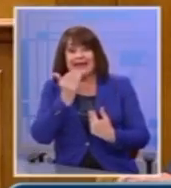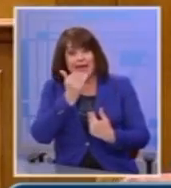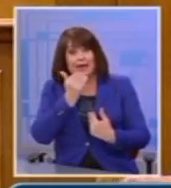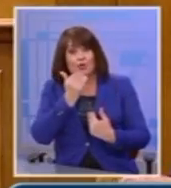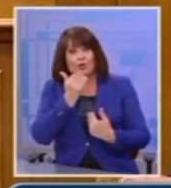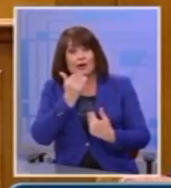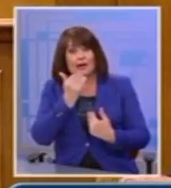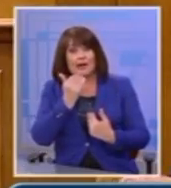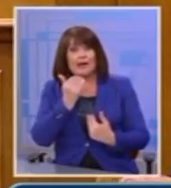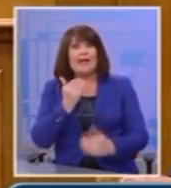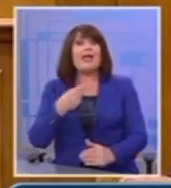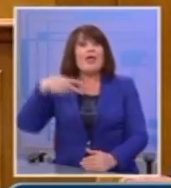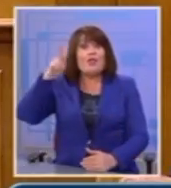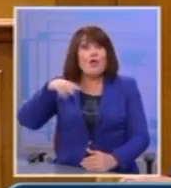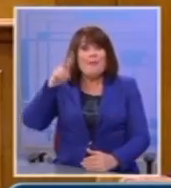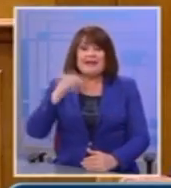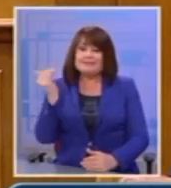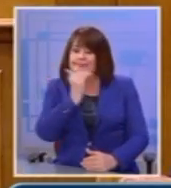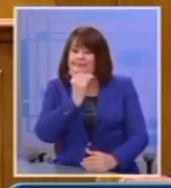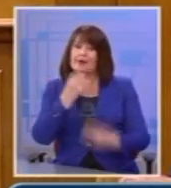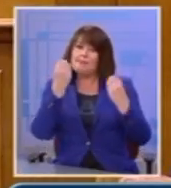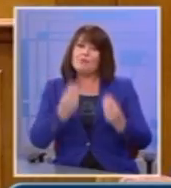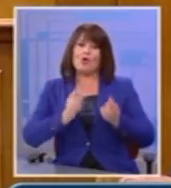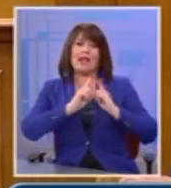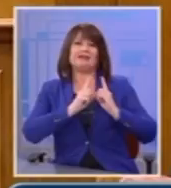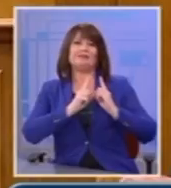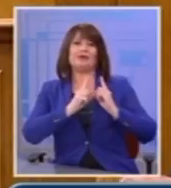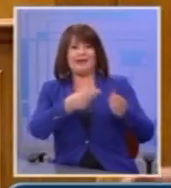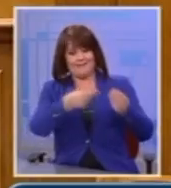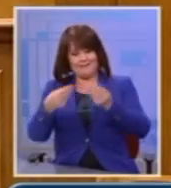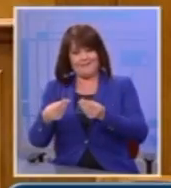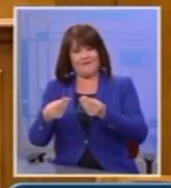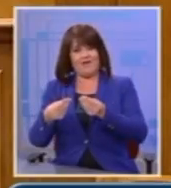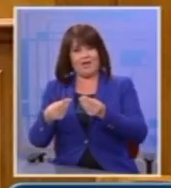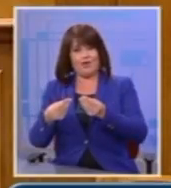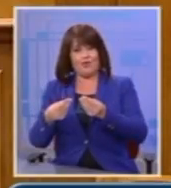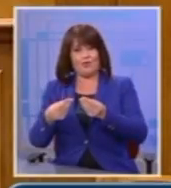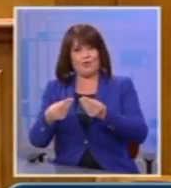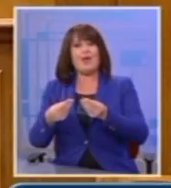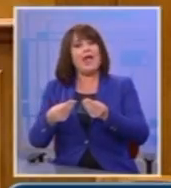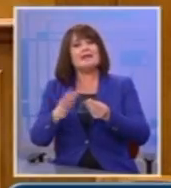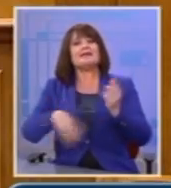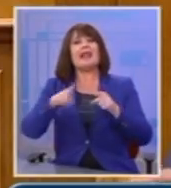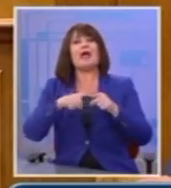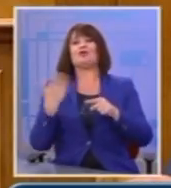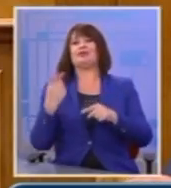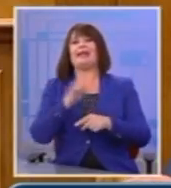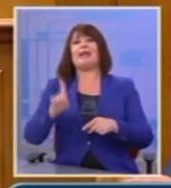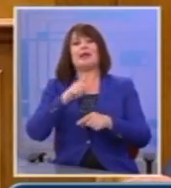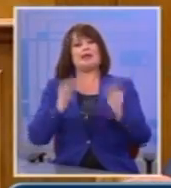ακόμα και στις πρώτες 48 ώρες, μια καλύτερη συμφωνία. Σε αυτό το πλαίσιο ψήφισε ο ελληνικός λαός την προηγούμενη